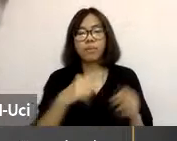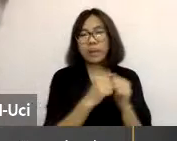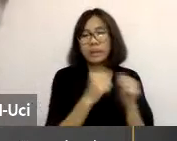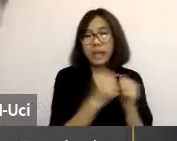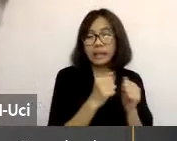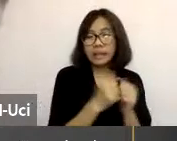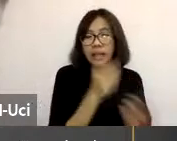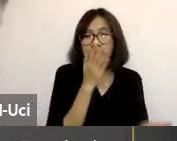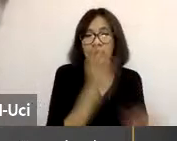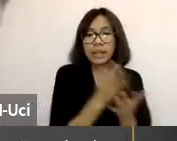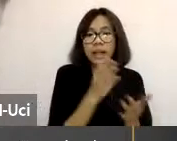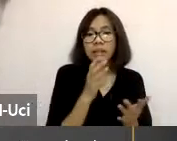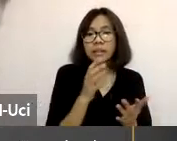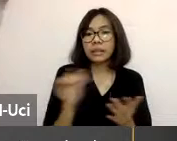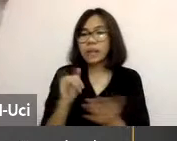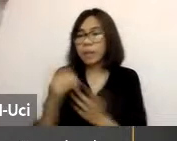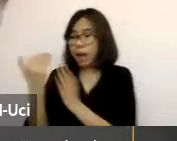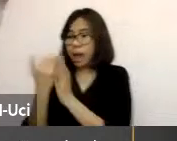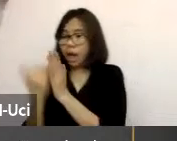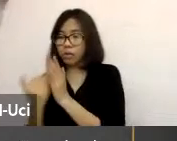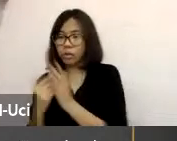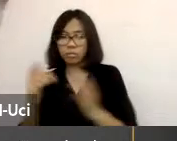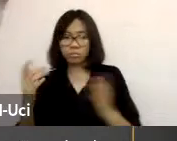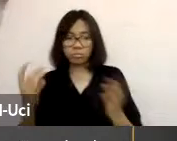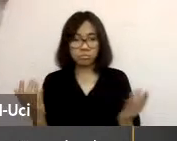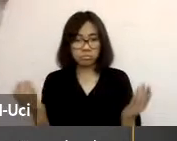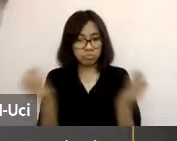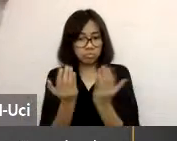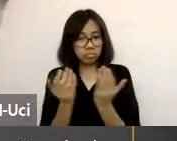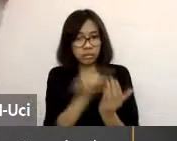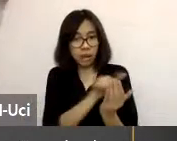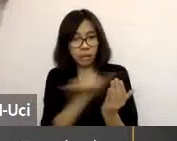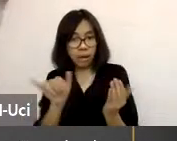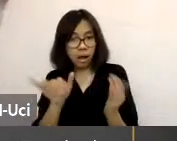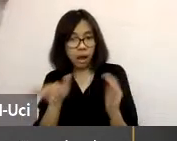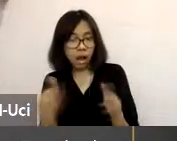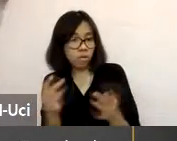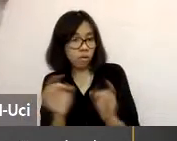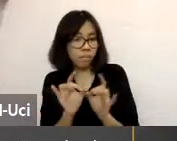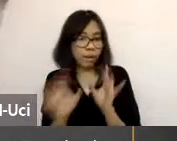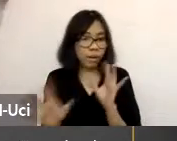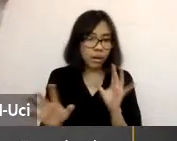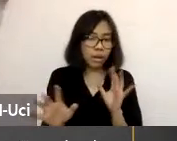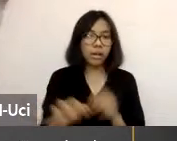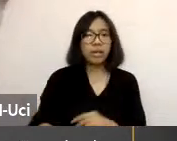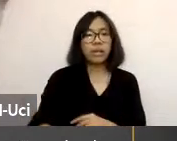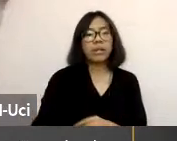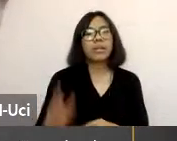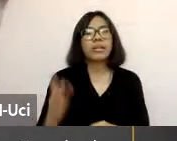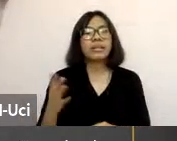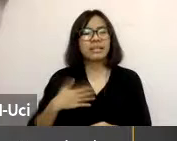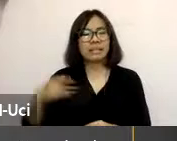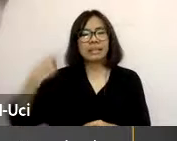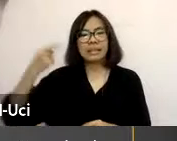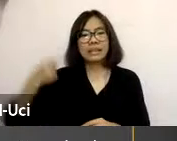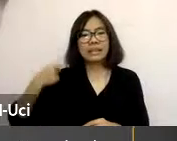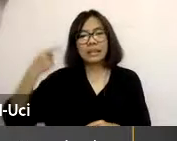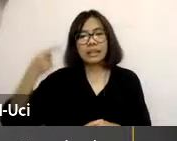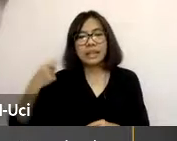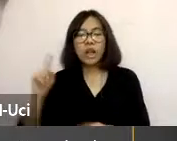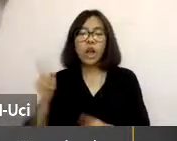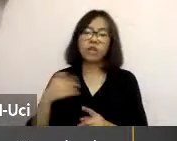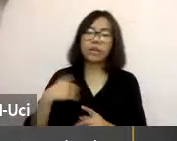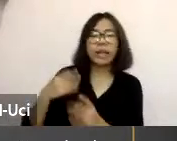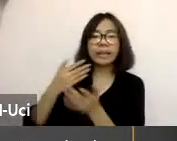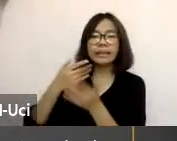Barangkali memang tidak sesuai dengan regulasi yang berlaku satu hal mungkin yang seringkali kita luput Medan saya kemudian sering banget ketika kemudian harsher dengan